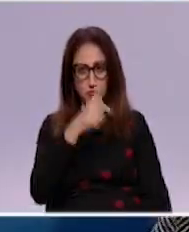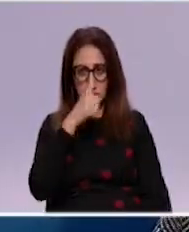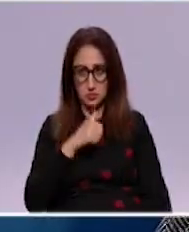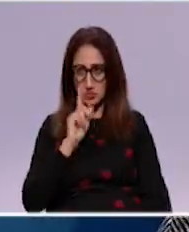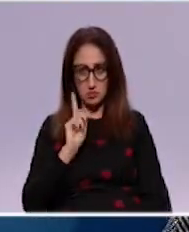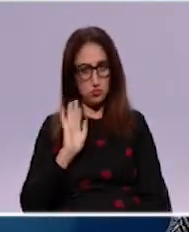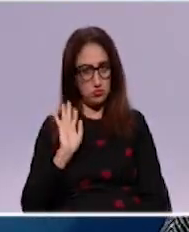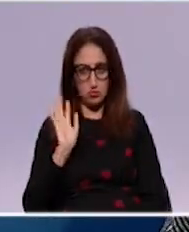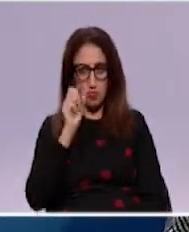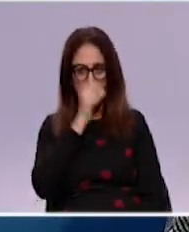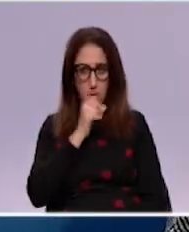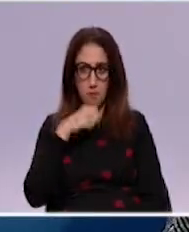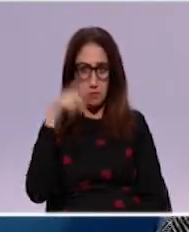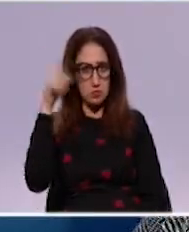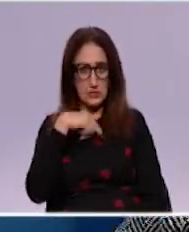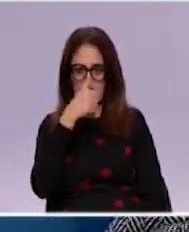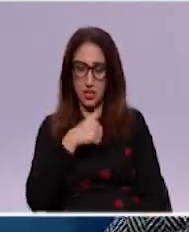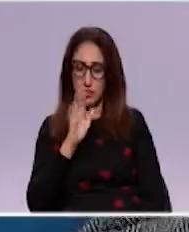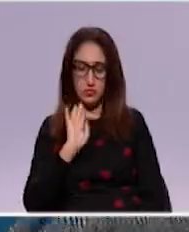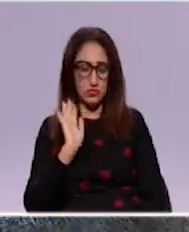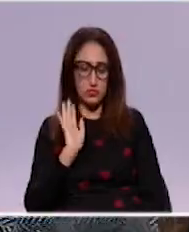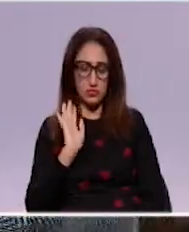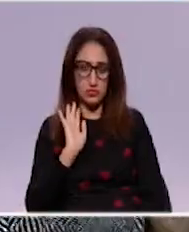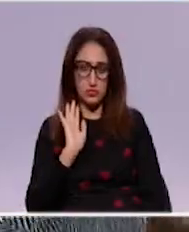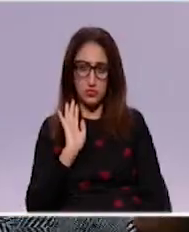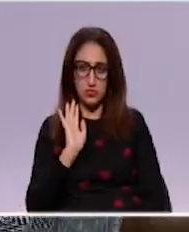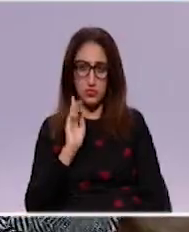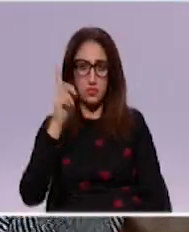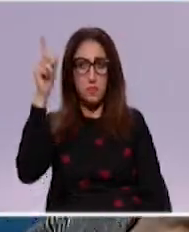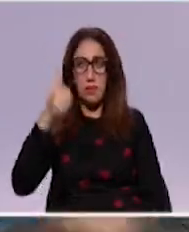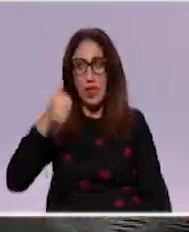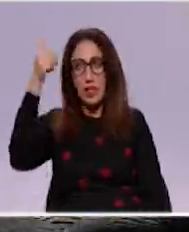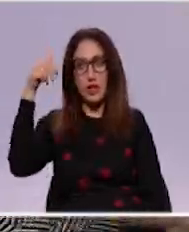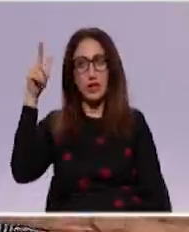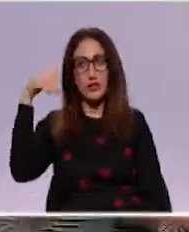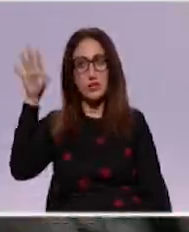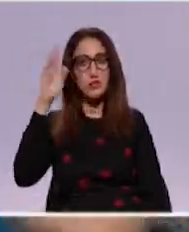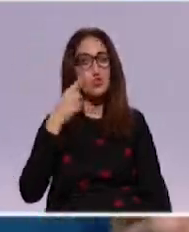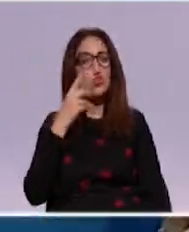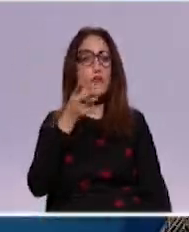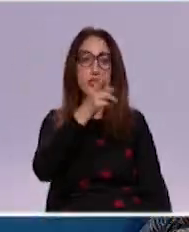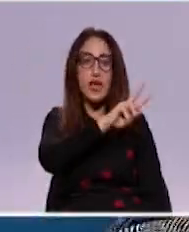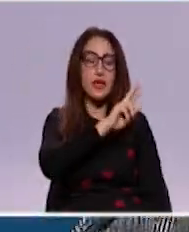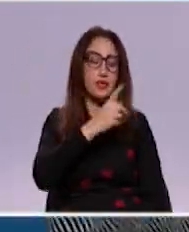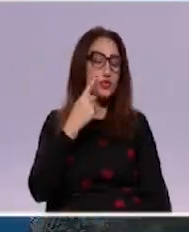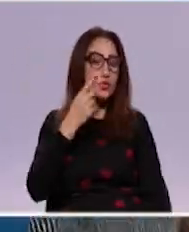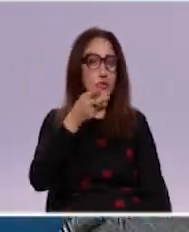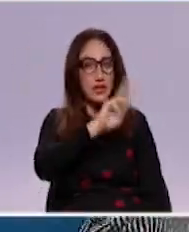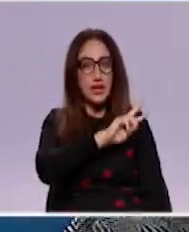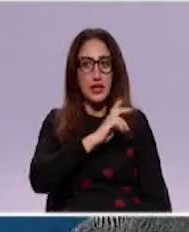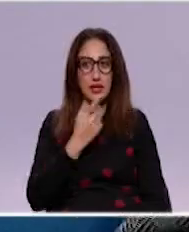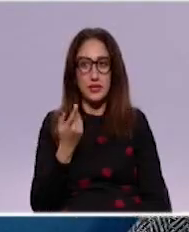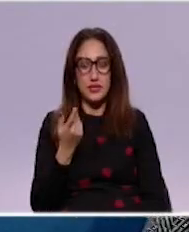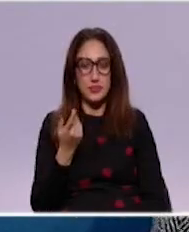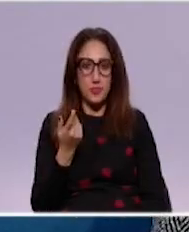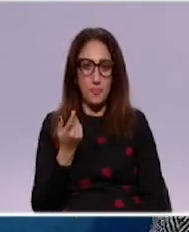لا خالص خالص. على فكره ما دام هو بيشق طريق وناجح اشوف حد تاني. يعني هي الدنيا